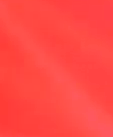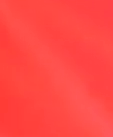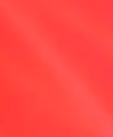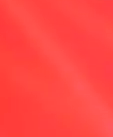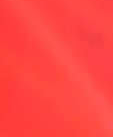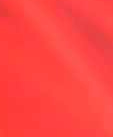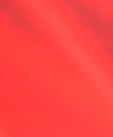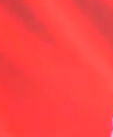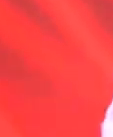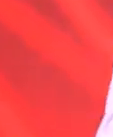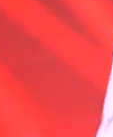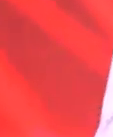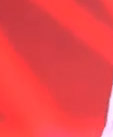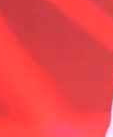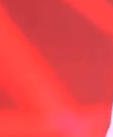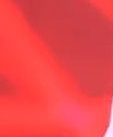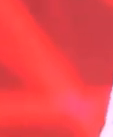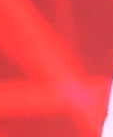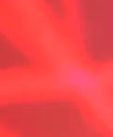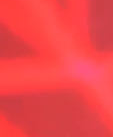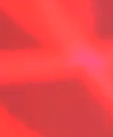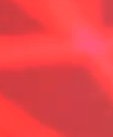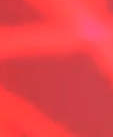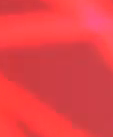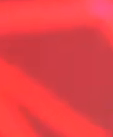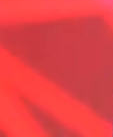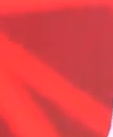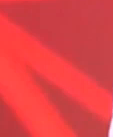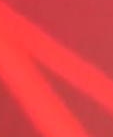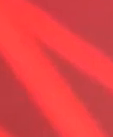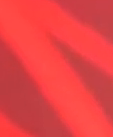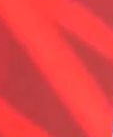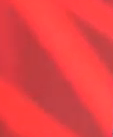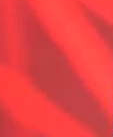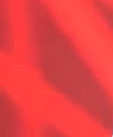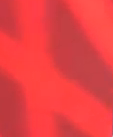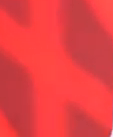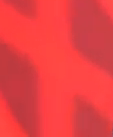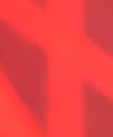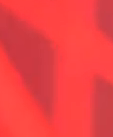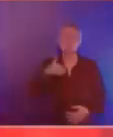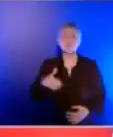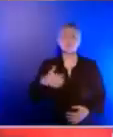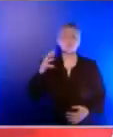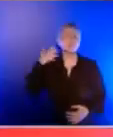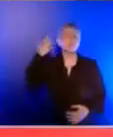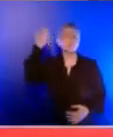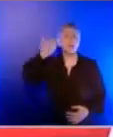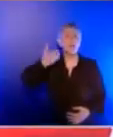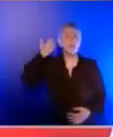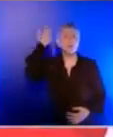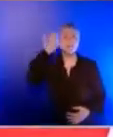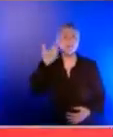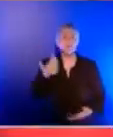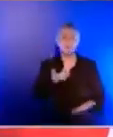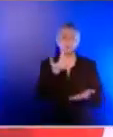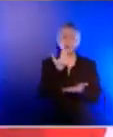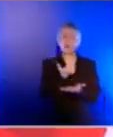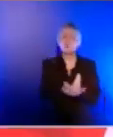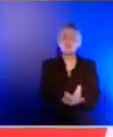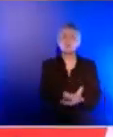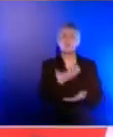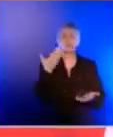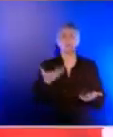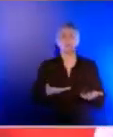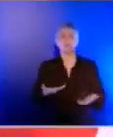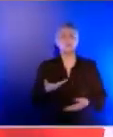οποίο οι επιστημονικές δεδομένες προτάσεις και εισηγήσεις και